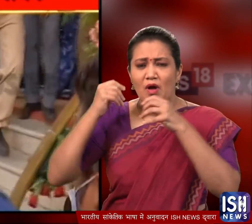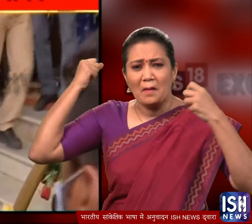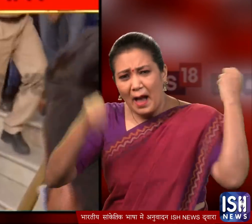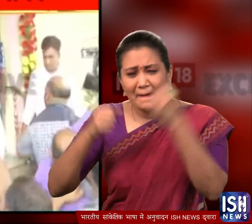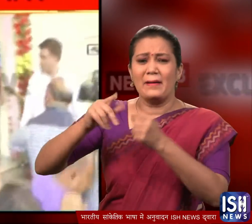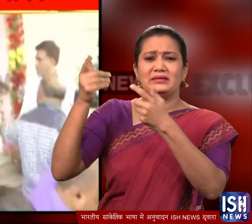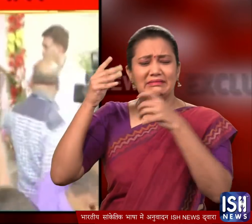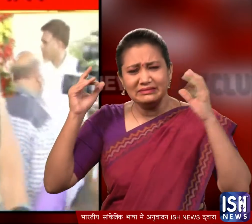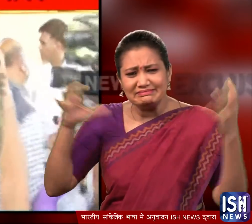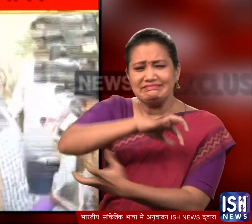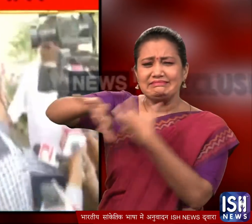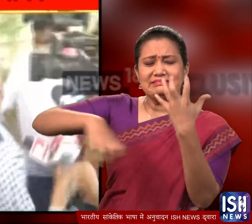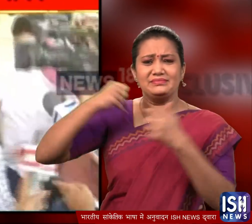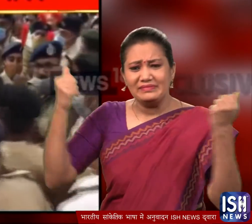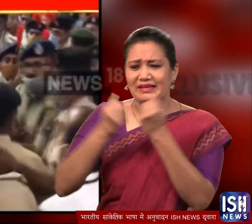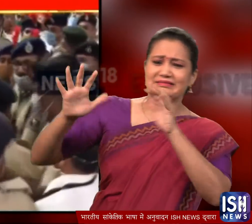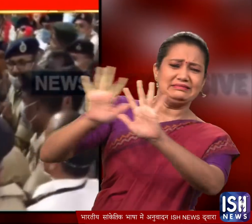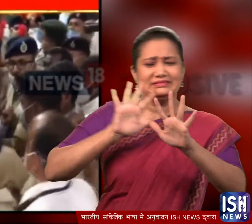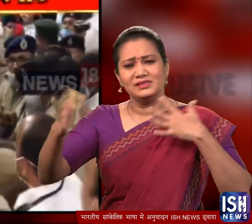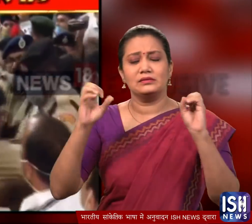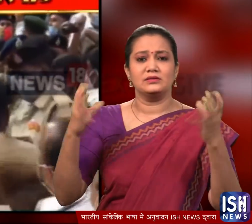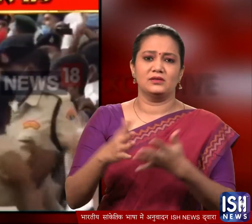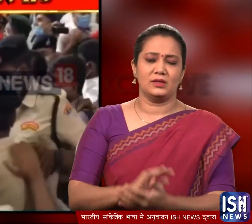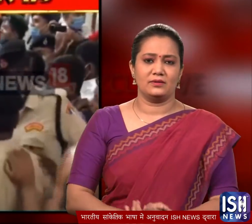धक्का मुक्की, शोर शराबा और हंगामा शुरू हो गया।